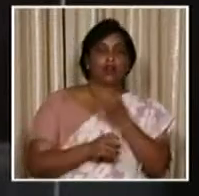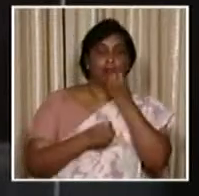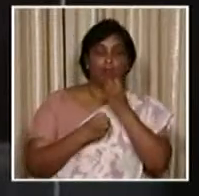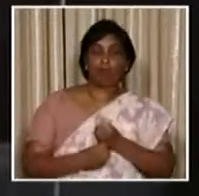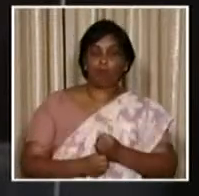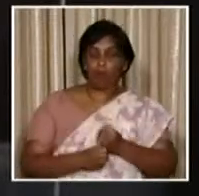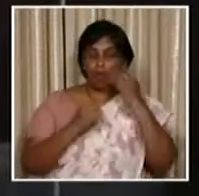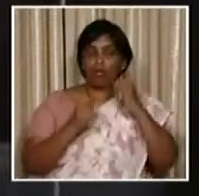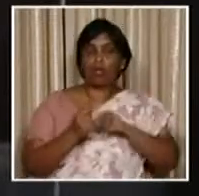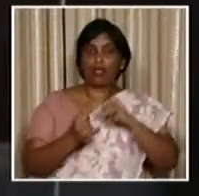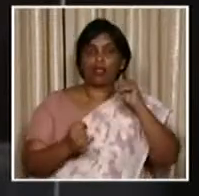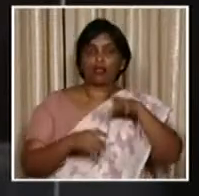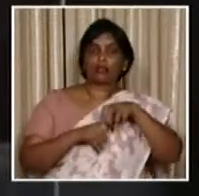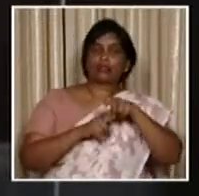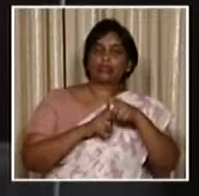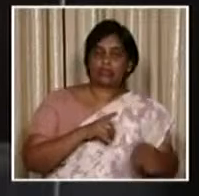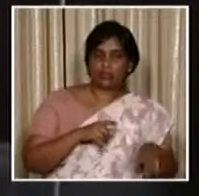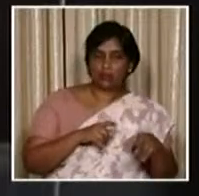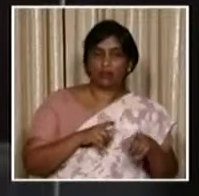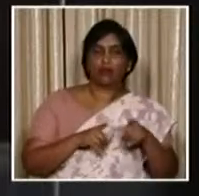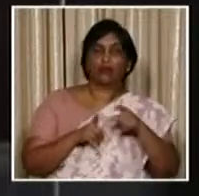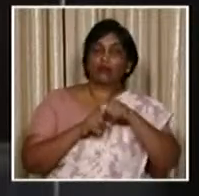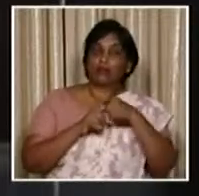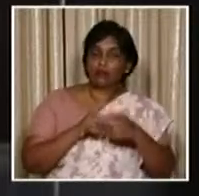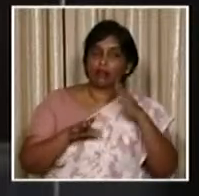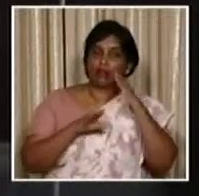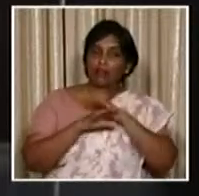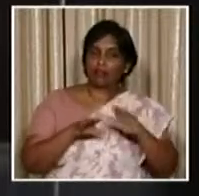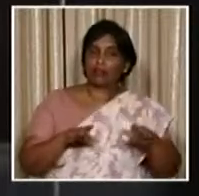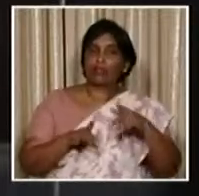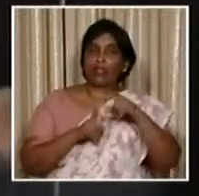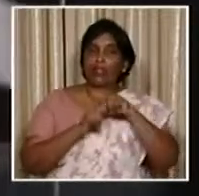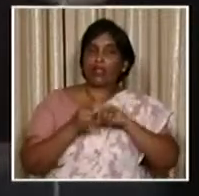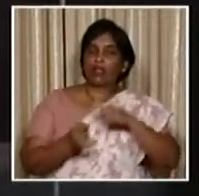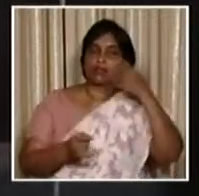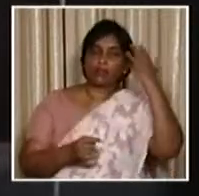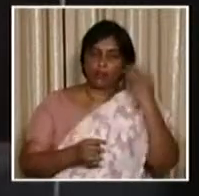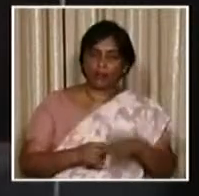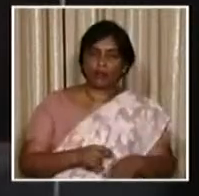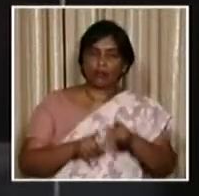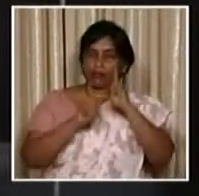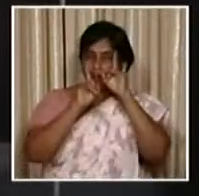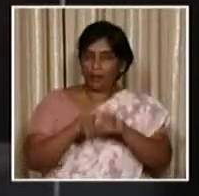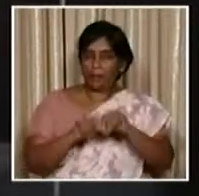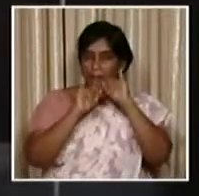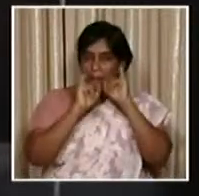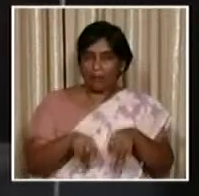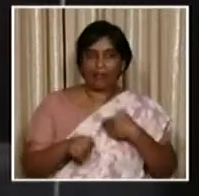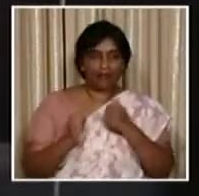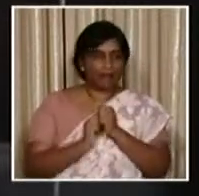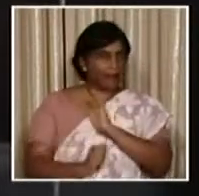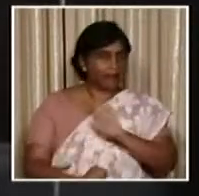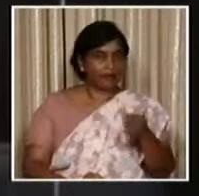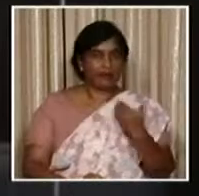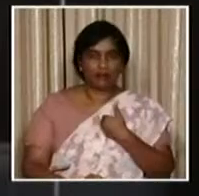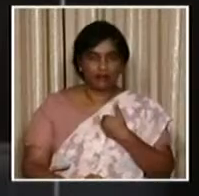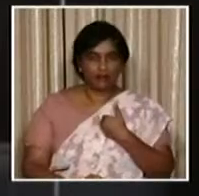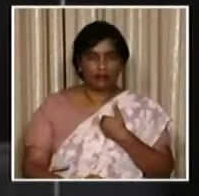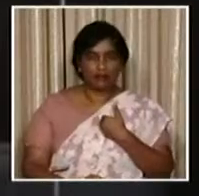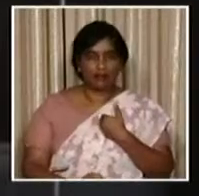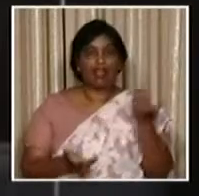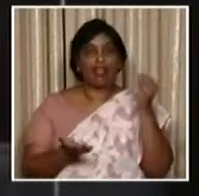පිපිරුවා. ලේකම් ආබාධිත වුණා. ආබාධිත වෙලා ඇඳට වෙලා ඉඳලා ලේකම් මැරලා ගියා. ඒ වගේ නිවට වැඩ අපි කරන්නේ නැහැ.